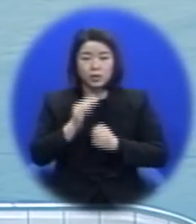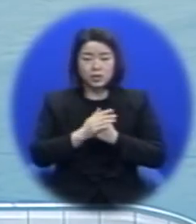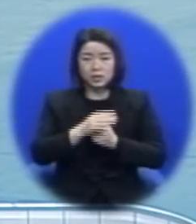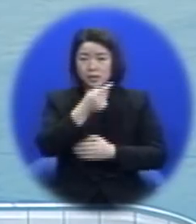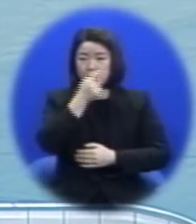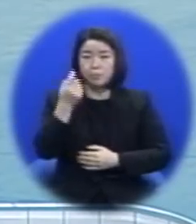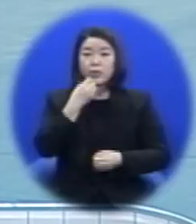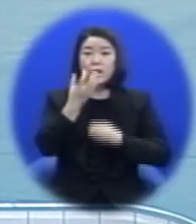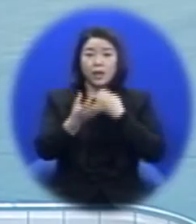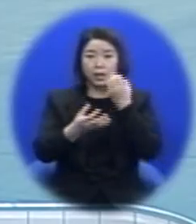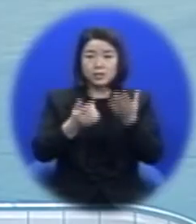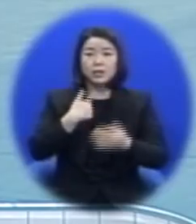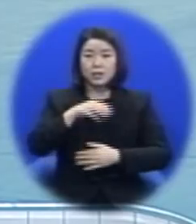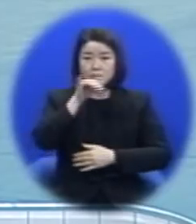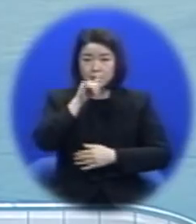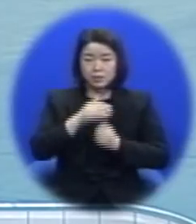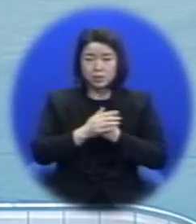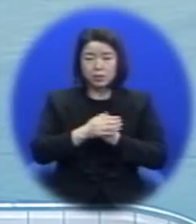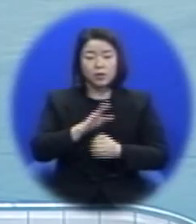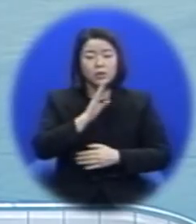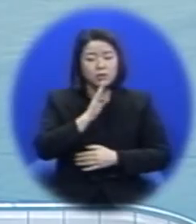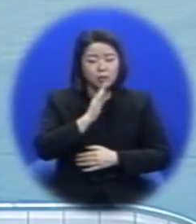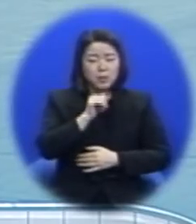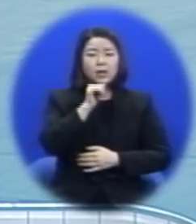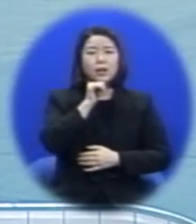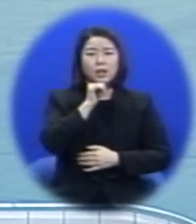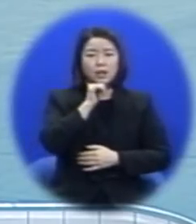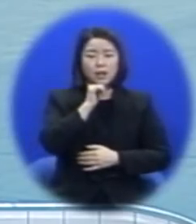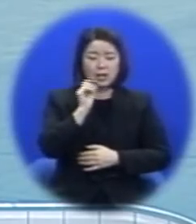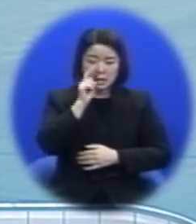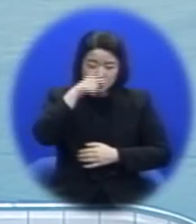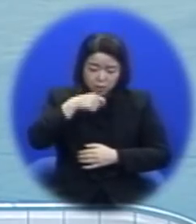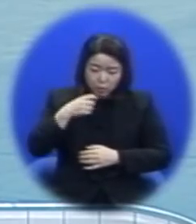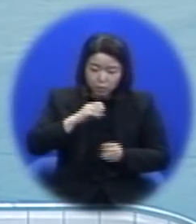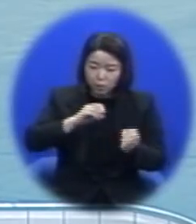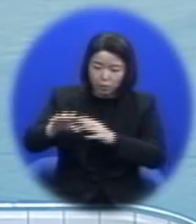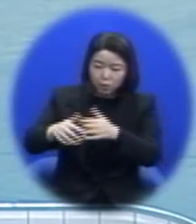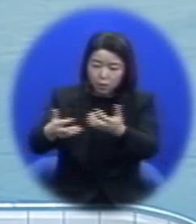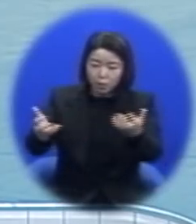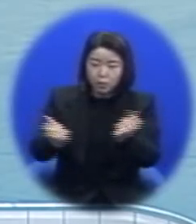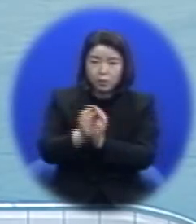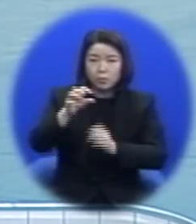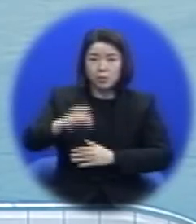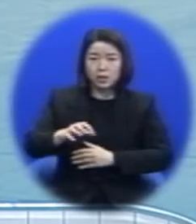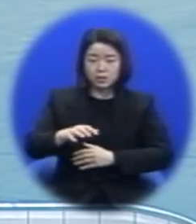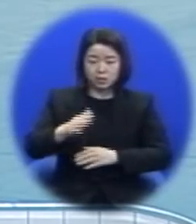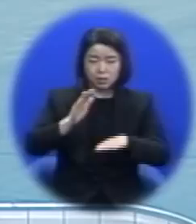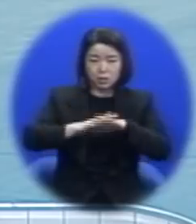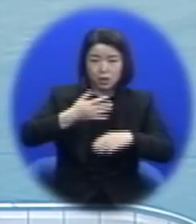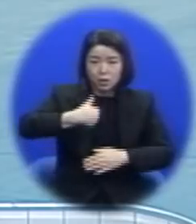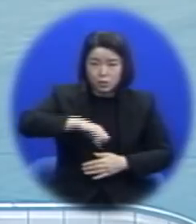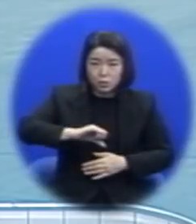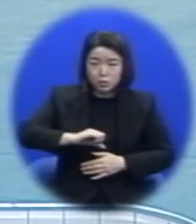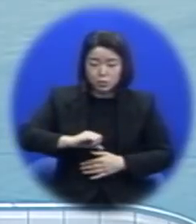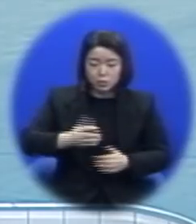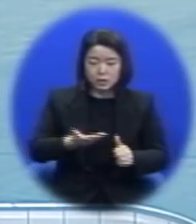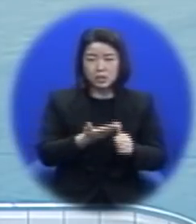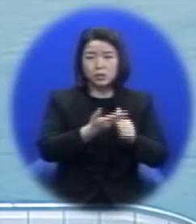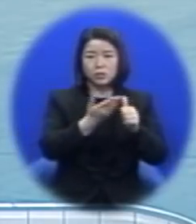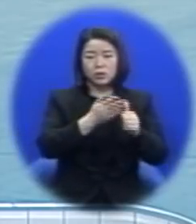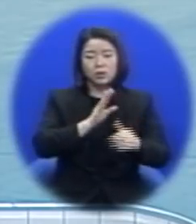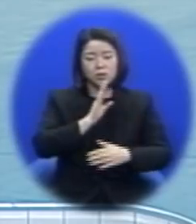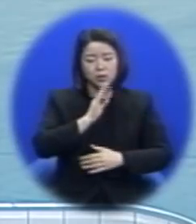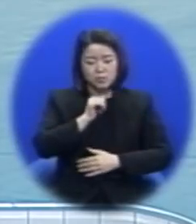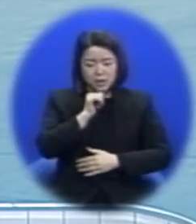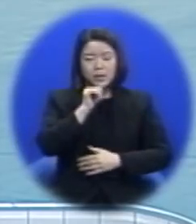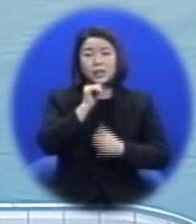하셨다. 그분은 참 가난한 사람, 쓰레기 마을에서 손주들을 데리고 먹이고 살리는 지극히 가난한 사람.